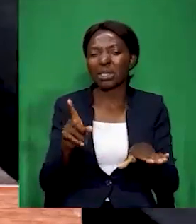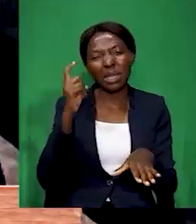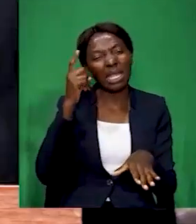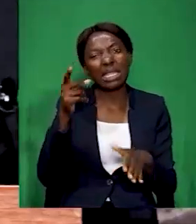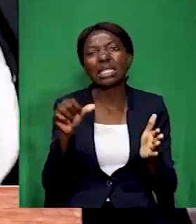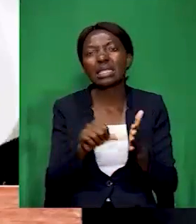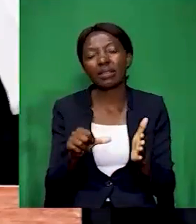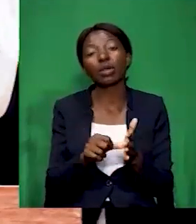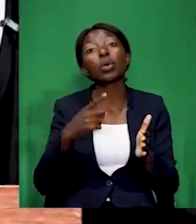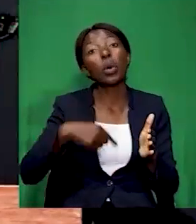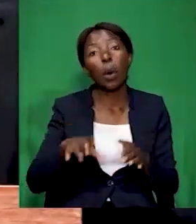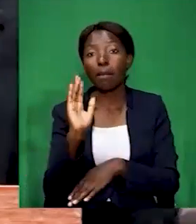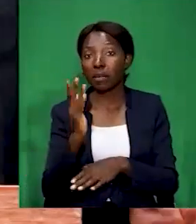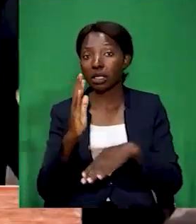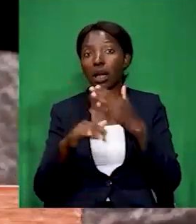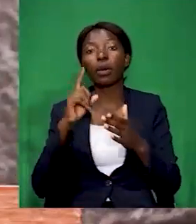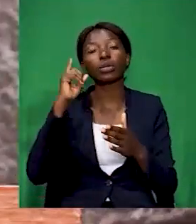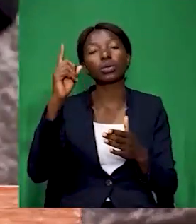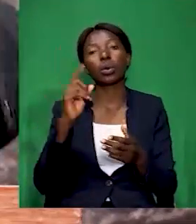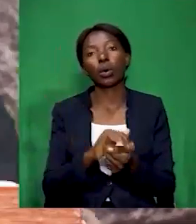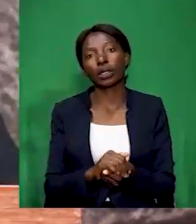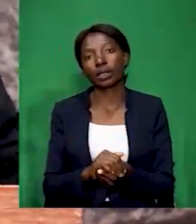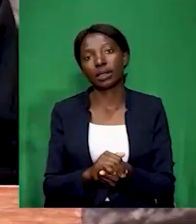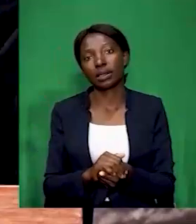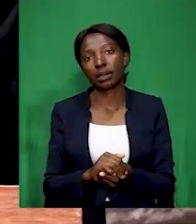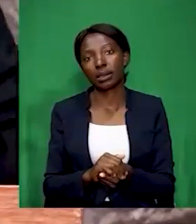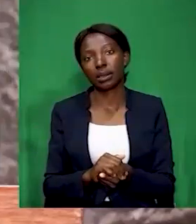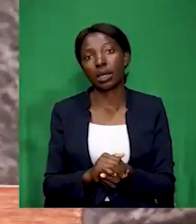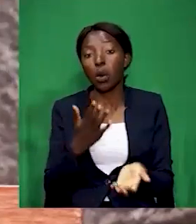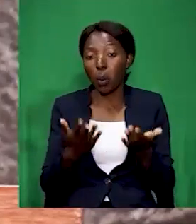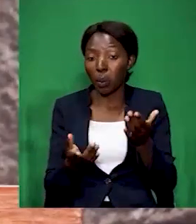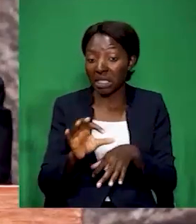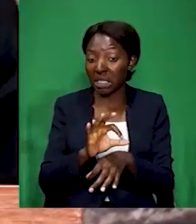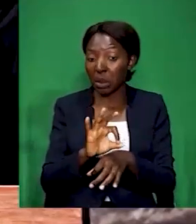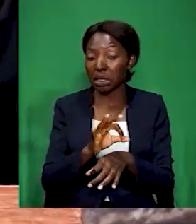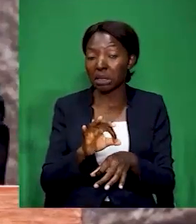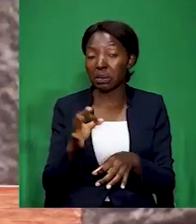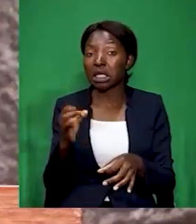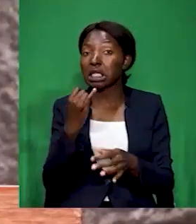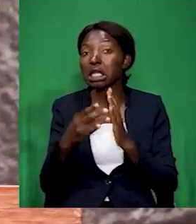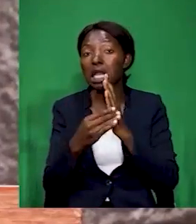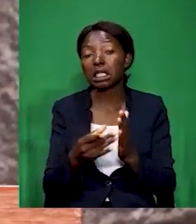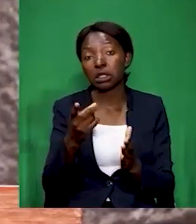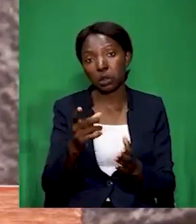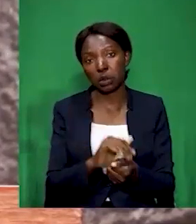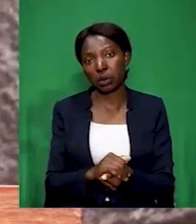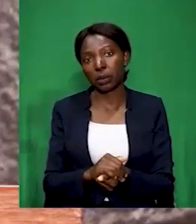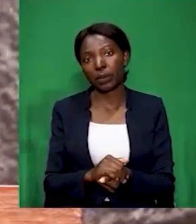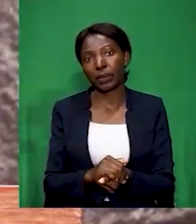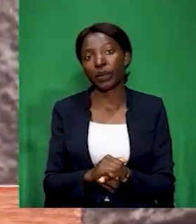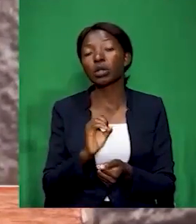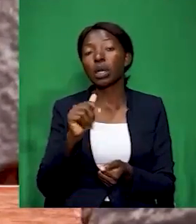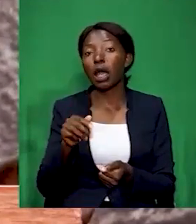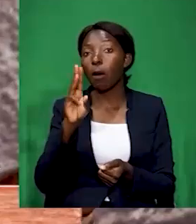dzisingasvikiki. Tinosvika nemweya wamwari. Mweyai uri kutungamira. Mweyai uri kutungamira. Vhangeri ndokusvika Samaria. Saka